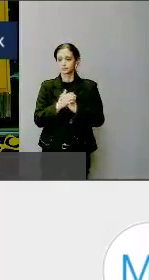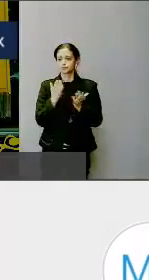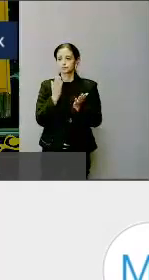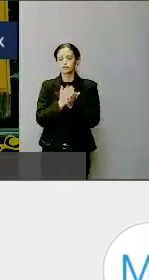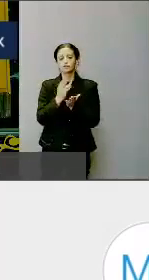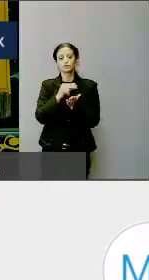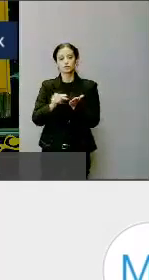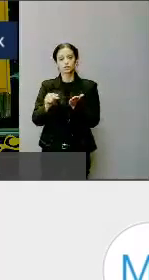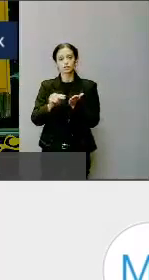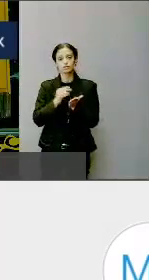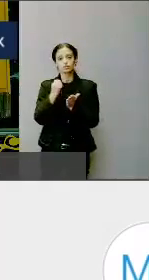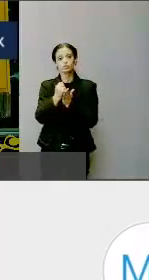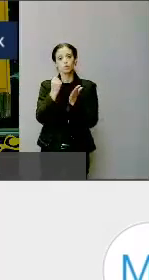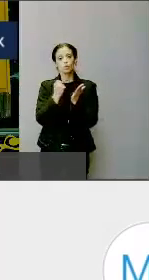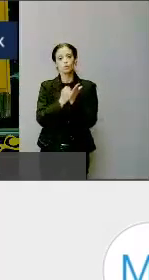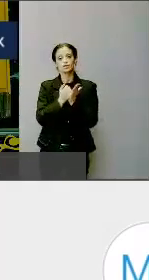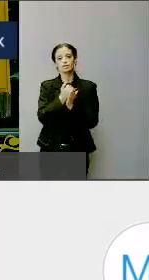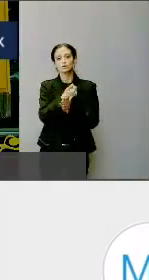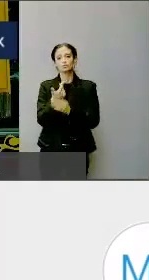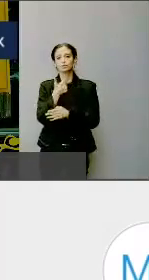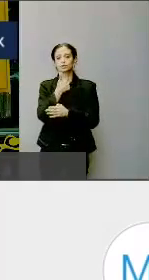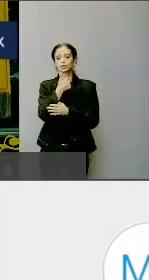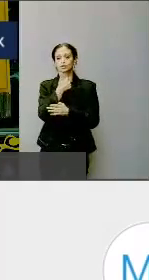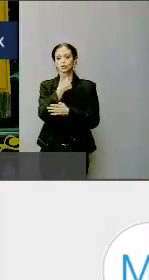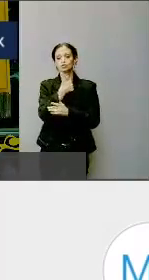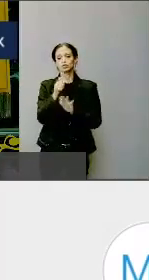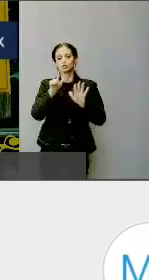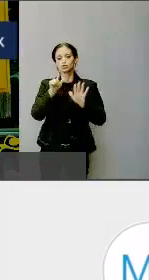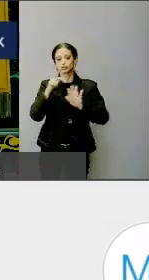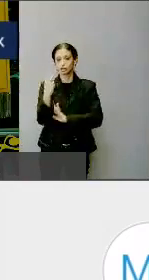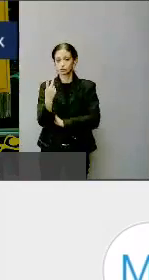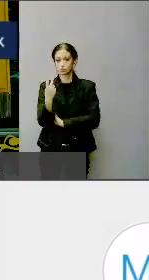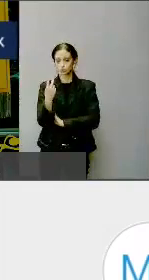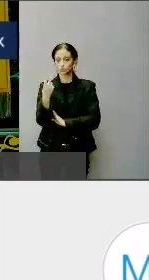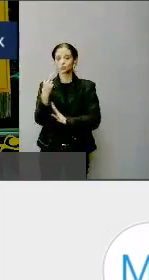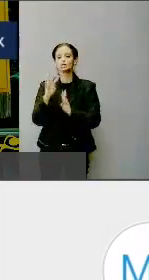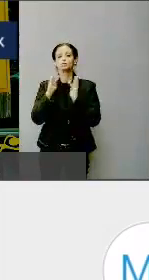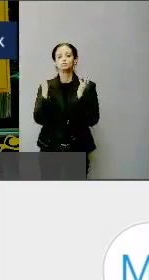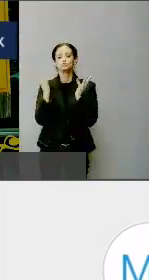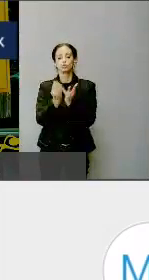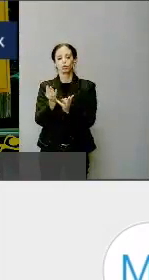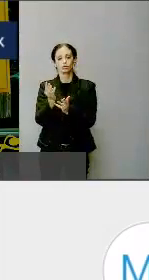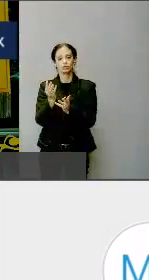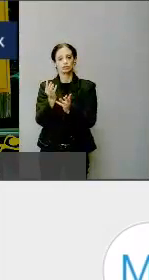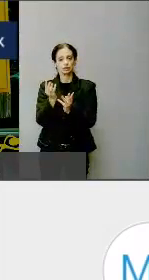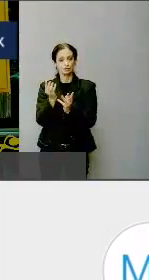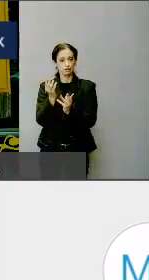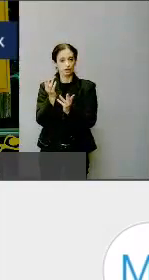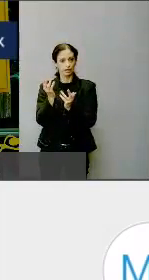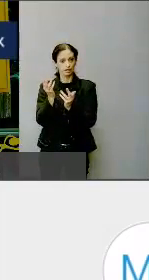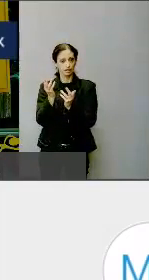azione ora il documento numero 172 parere della giunta è